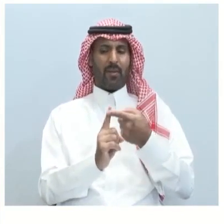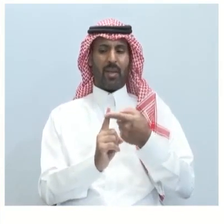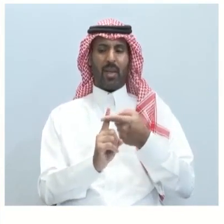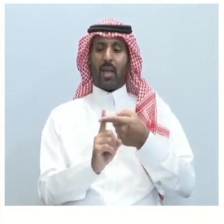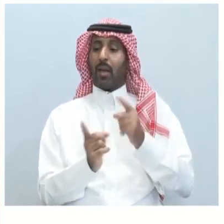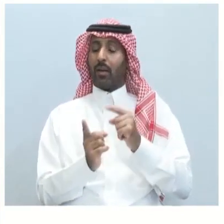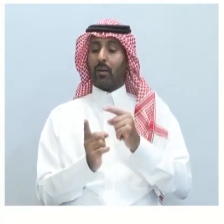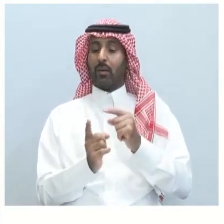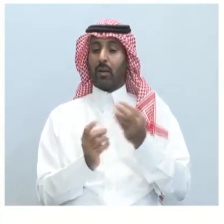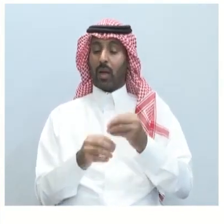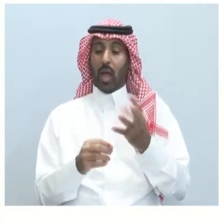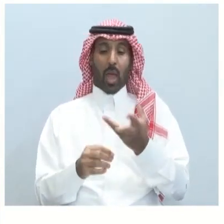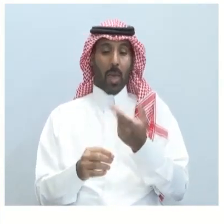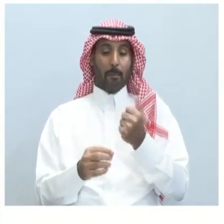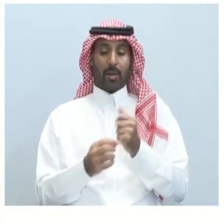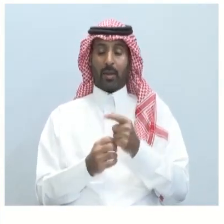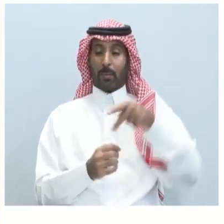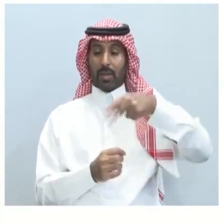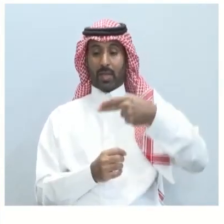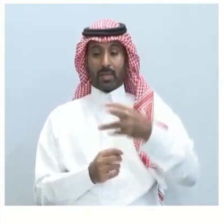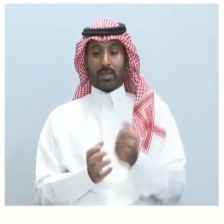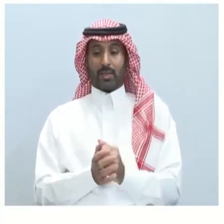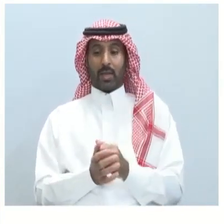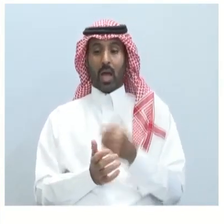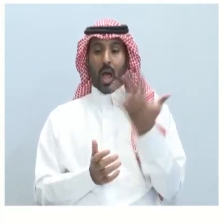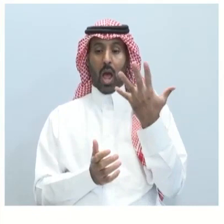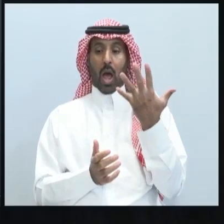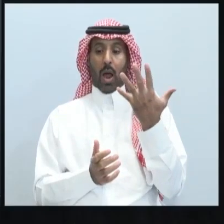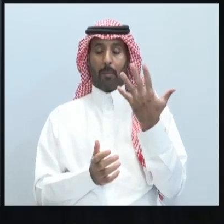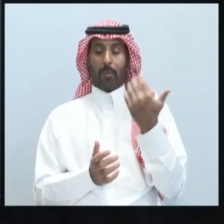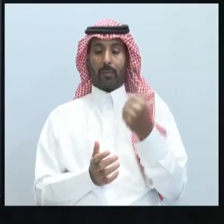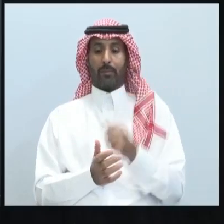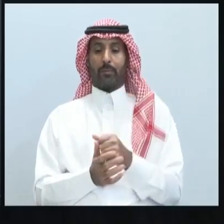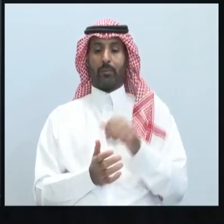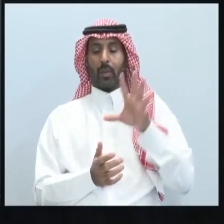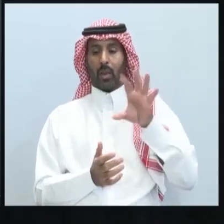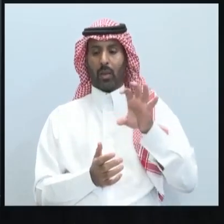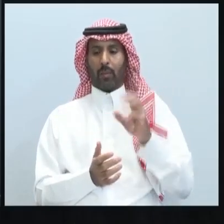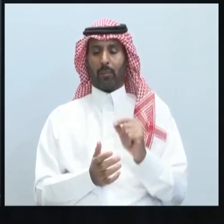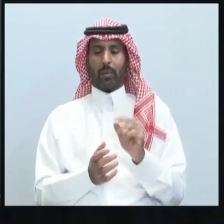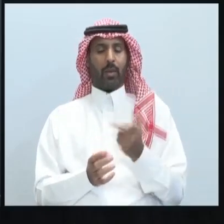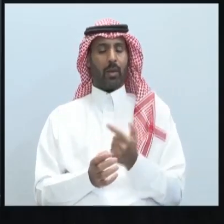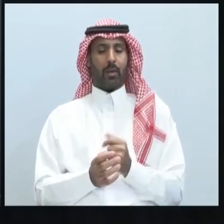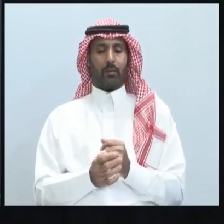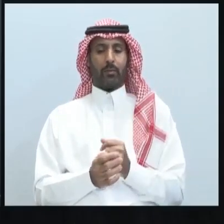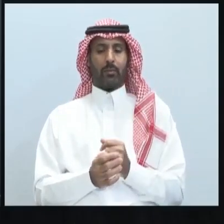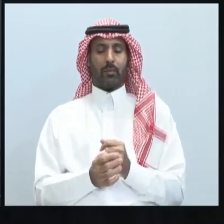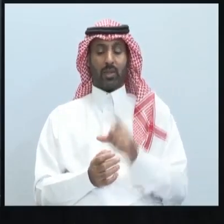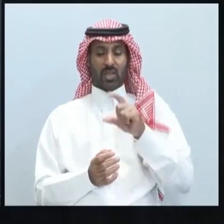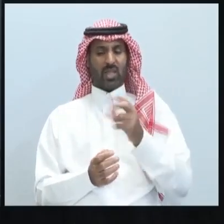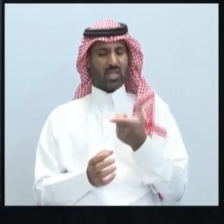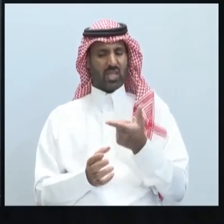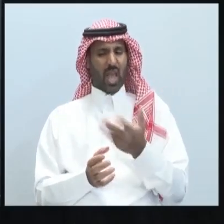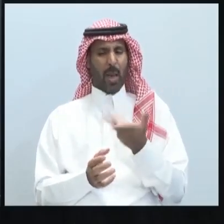هو معطيك الان قيمه البي اتش يحتاج منك تركيز ايضا الهيدروجين وتركيز ايون الهيدروكسيد